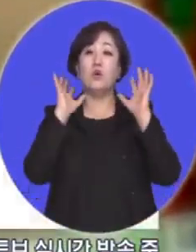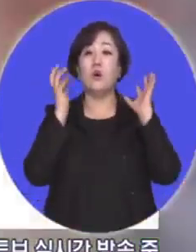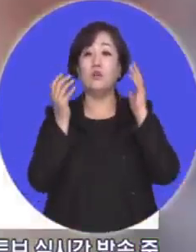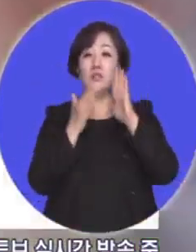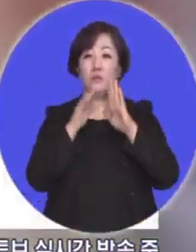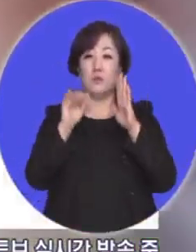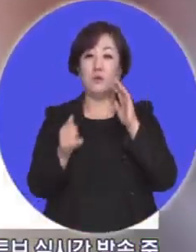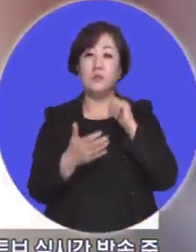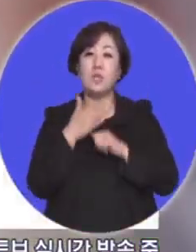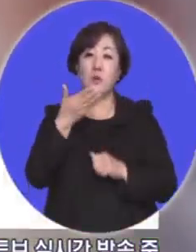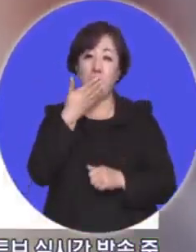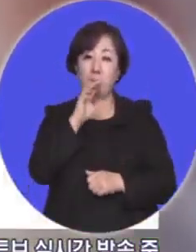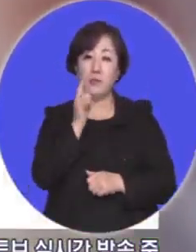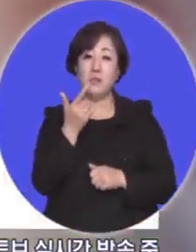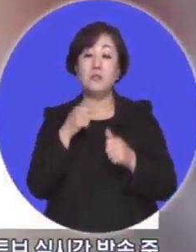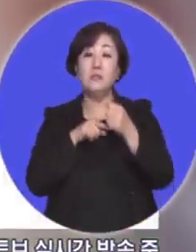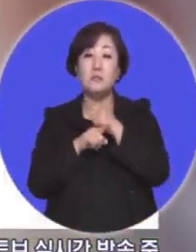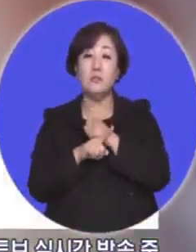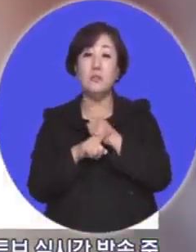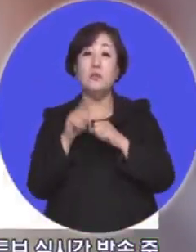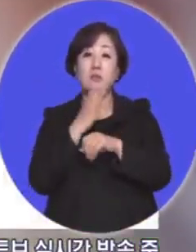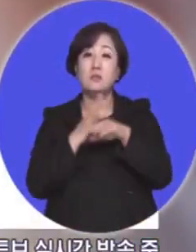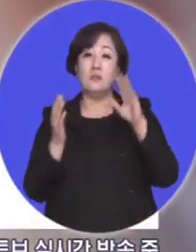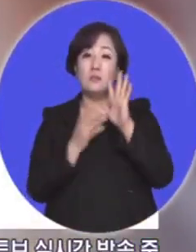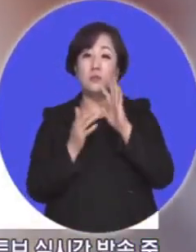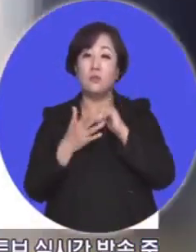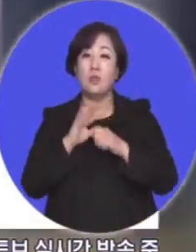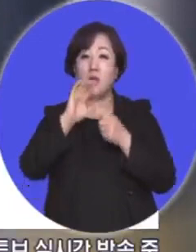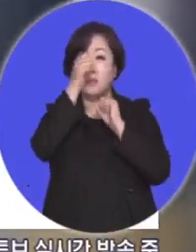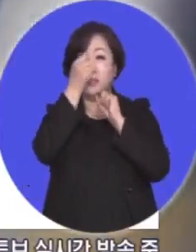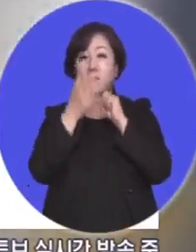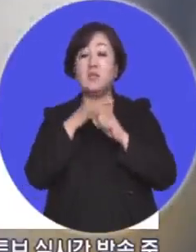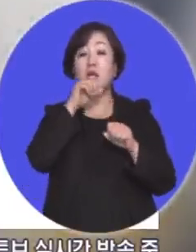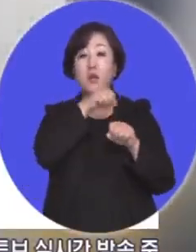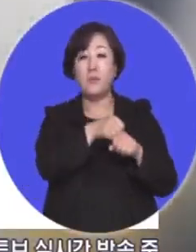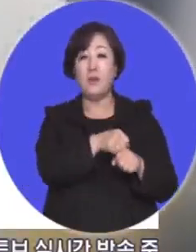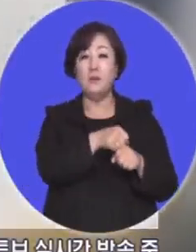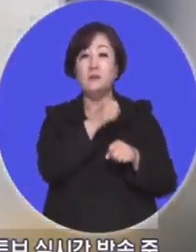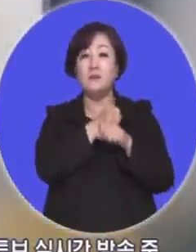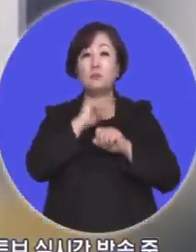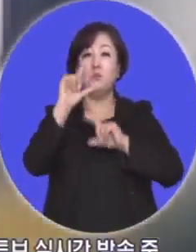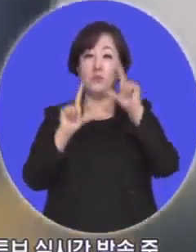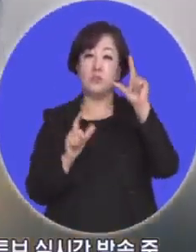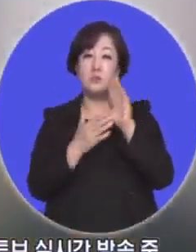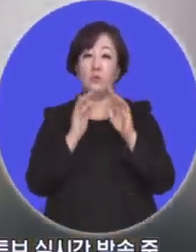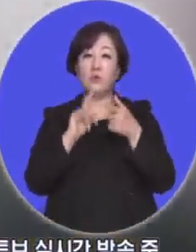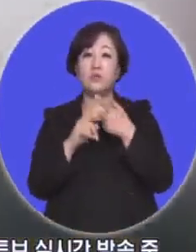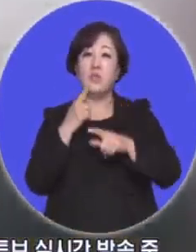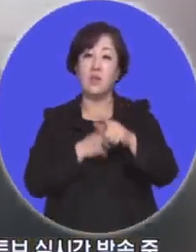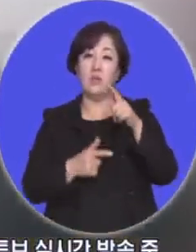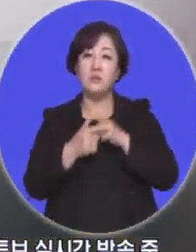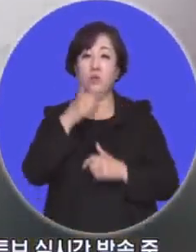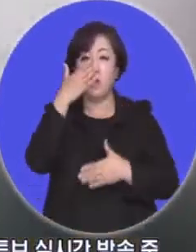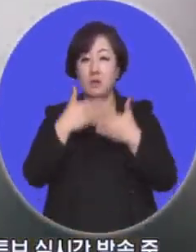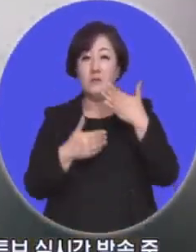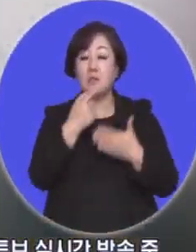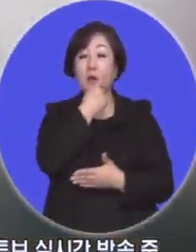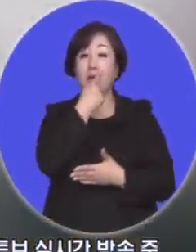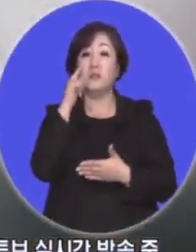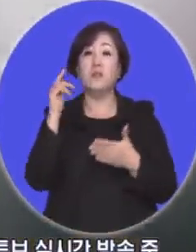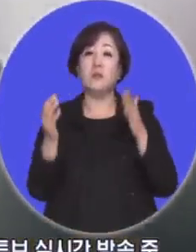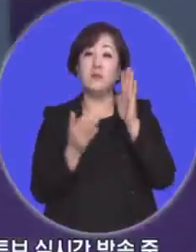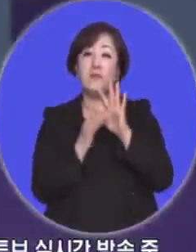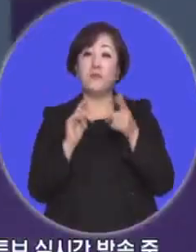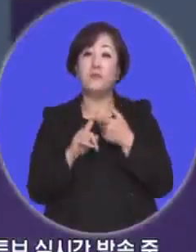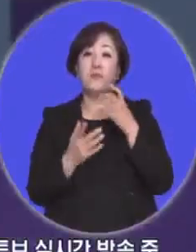어린이집에서 밥을 먹지 않는다는 이유로 아동의 다리를 밟는 해당 보육교사 의학 때 영상이 추가로 확인된 겁니다